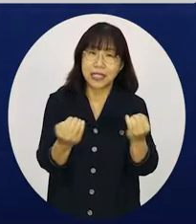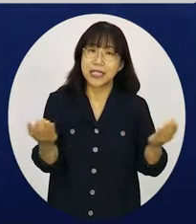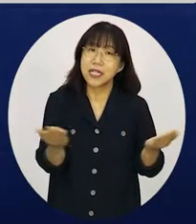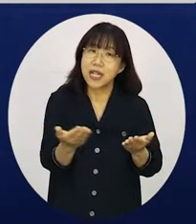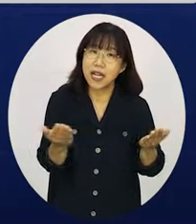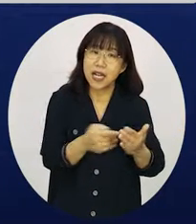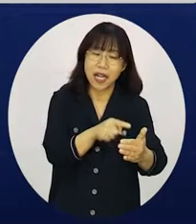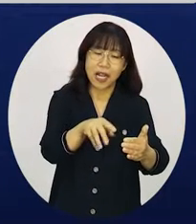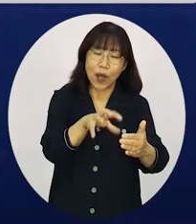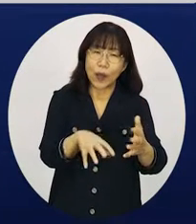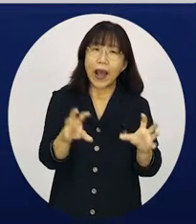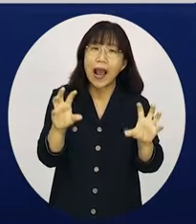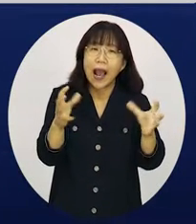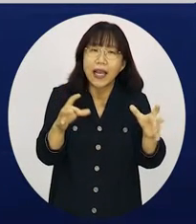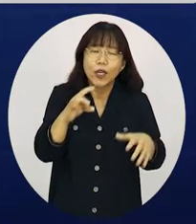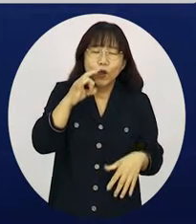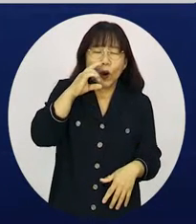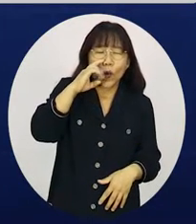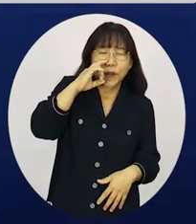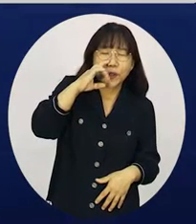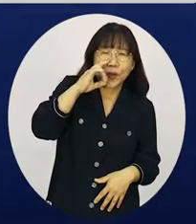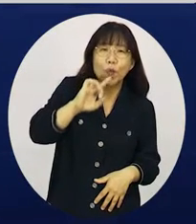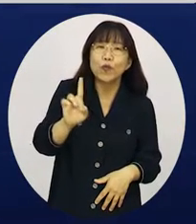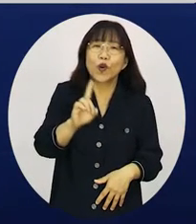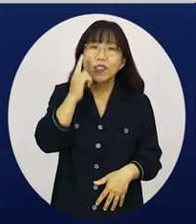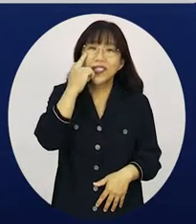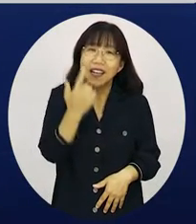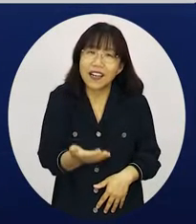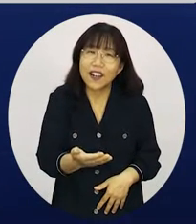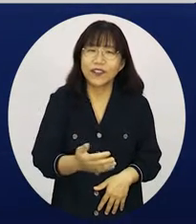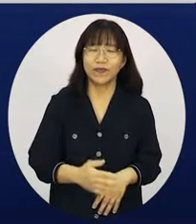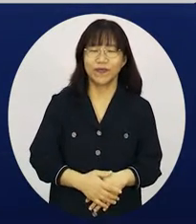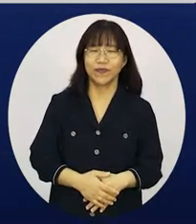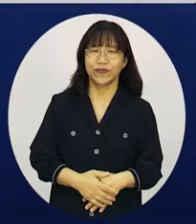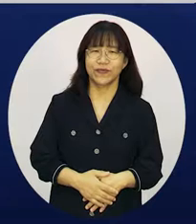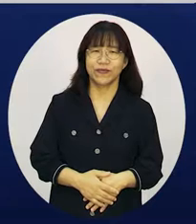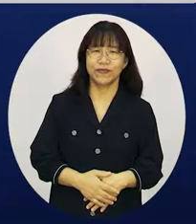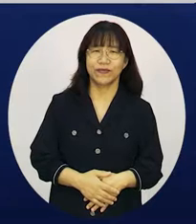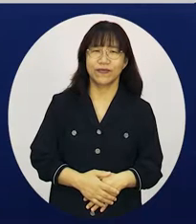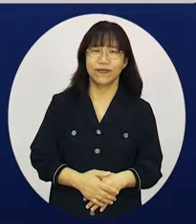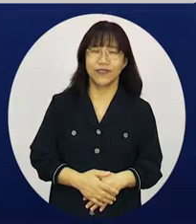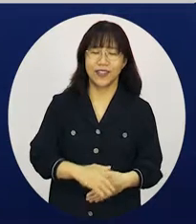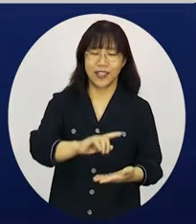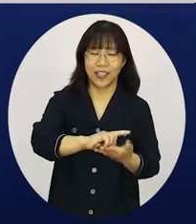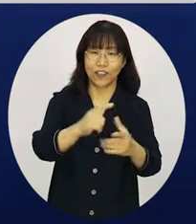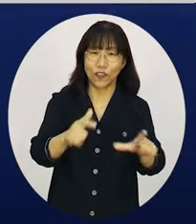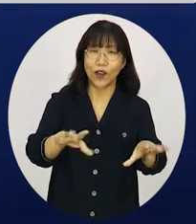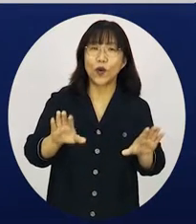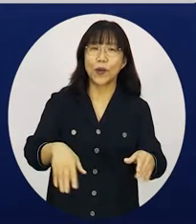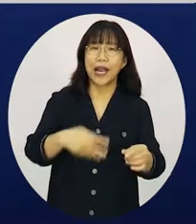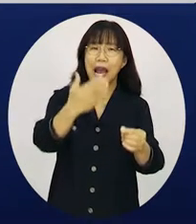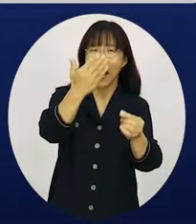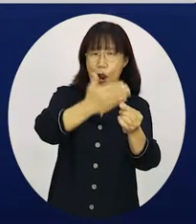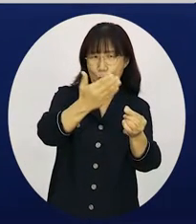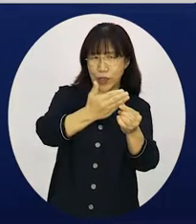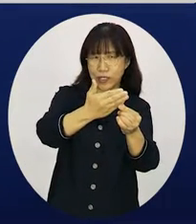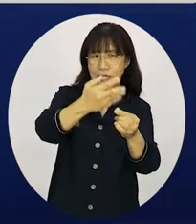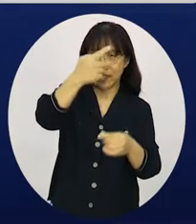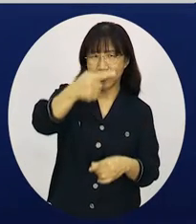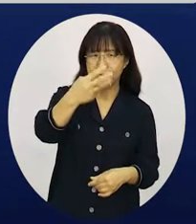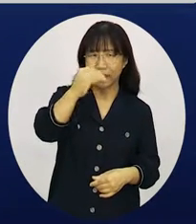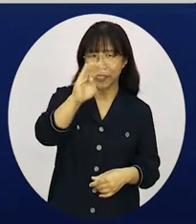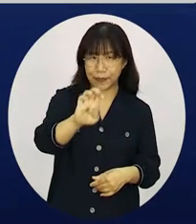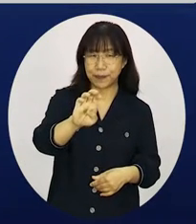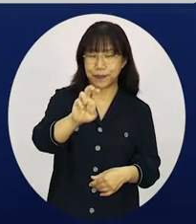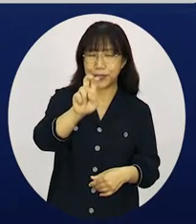수많은 직업 가운데 아이들이 관심 있어 하는 직업은 무엇일까요? 이에 강서구가 아홉 번째 드림자